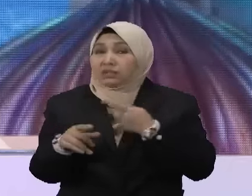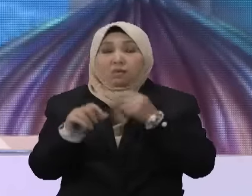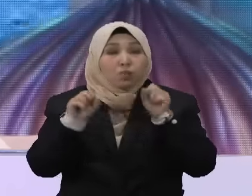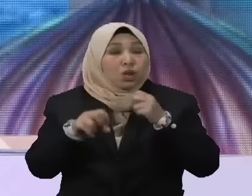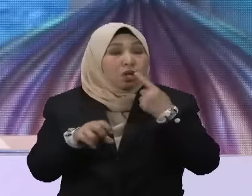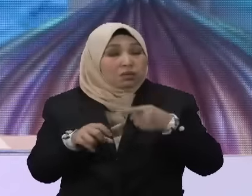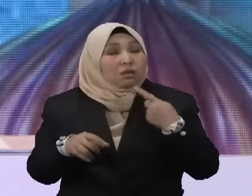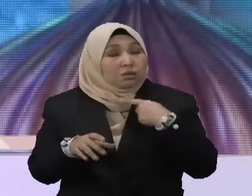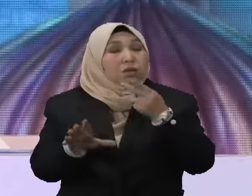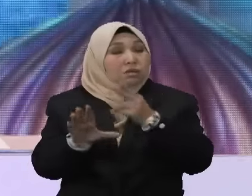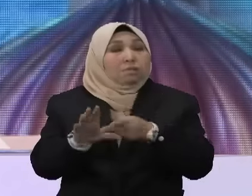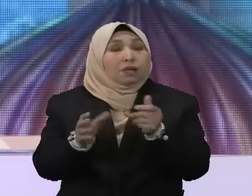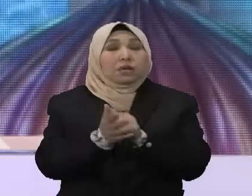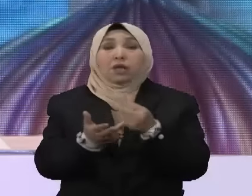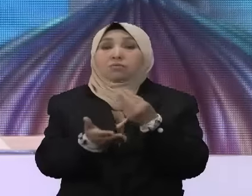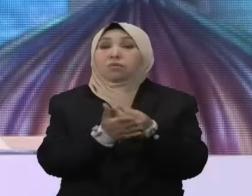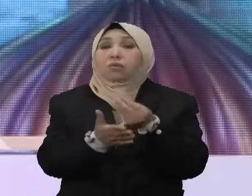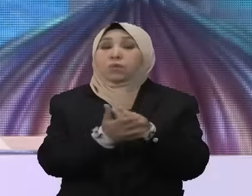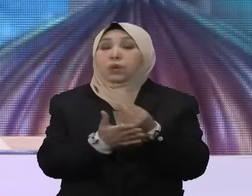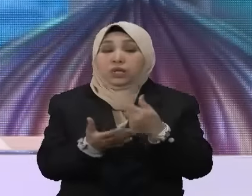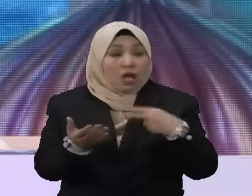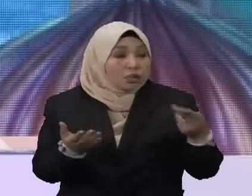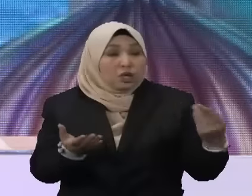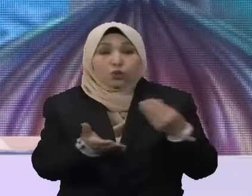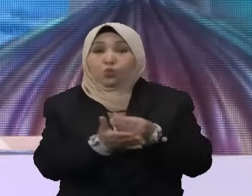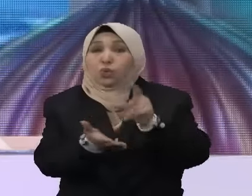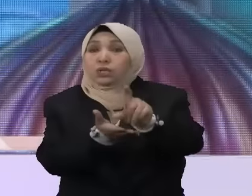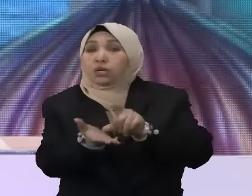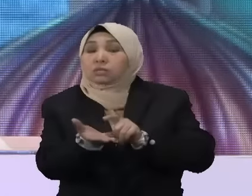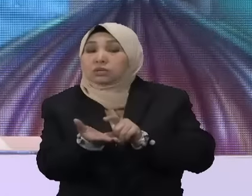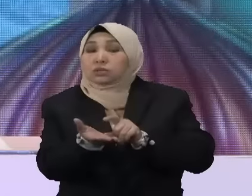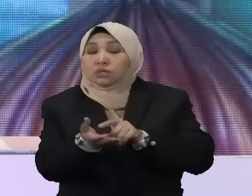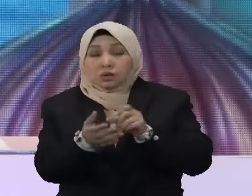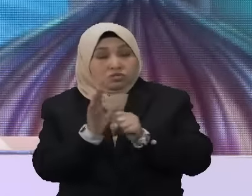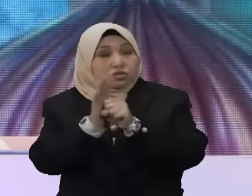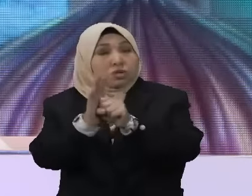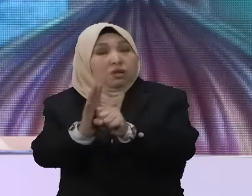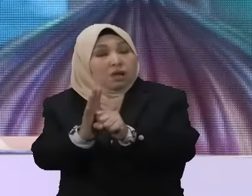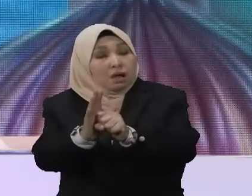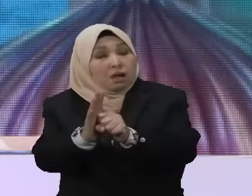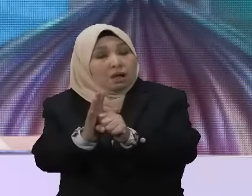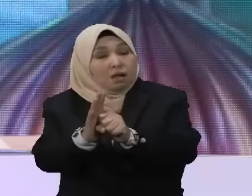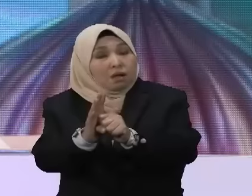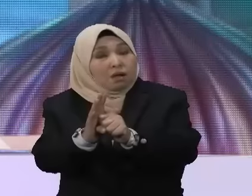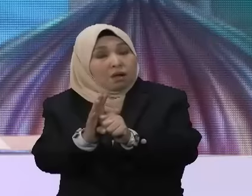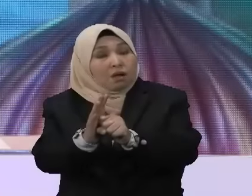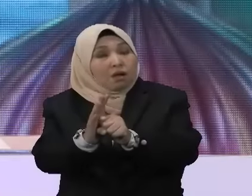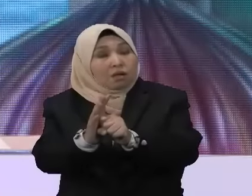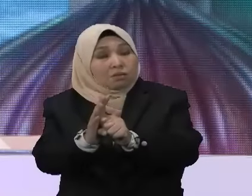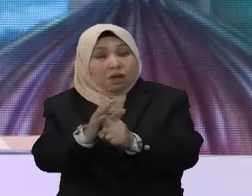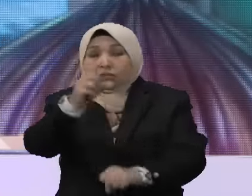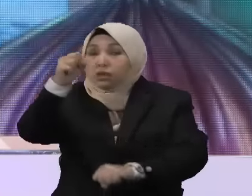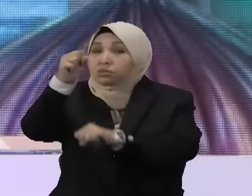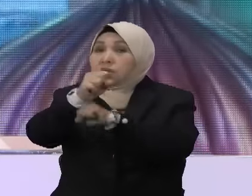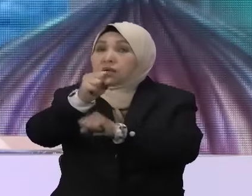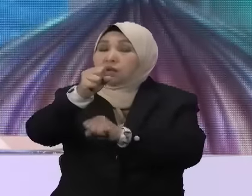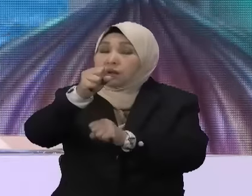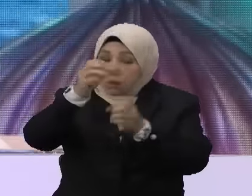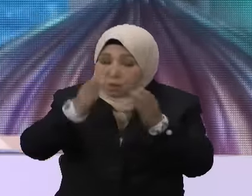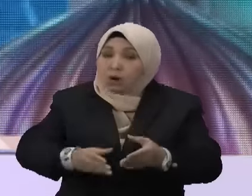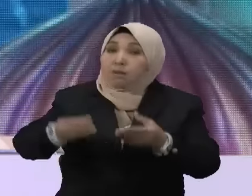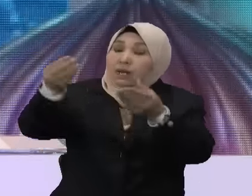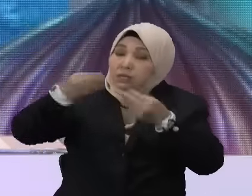kita terlibat dengan kewangan. Harta, duit, gaji, sedekah, apa tajaan yang orang berikan kepada